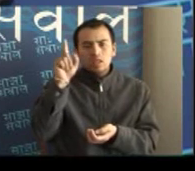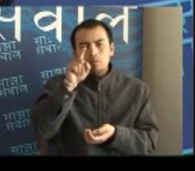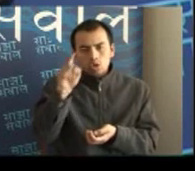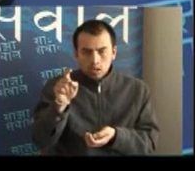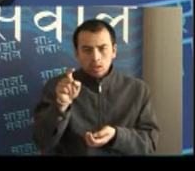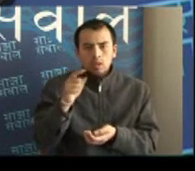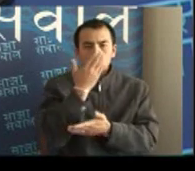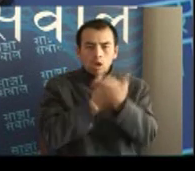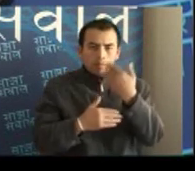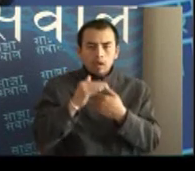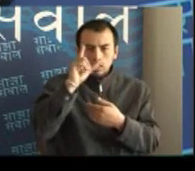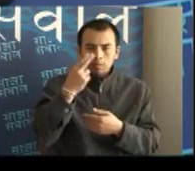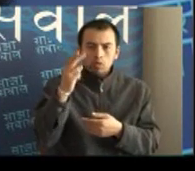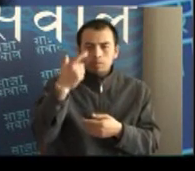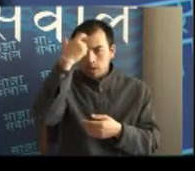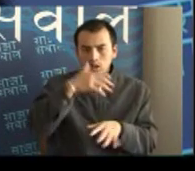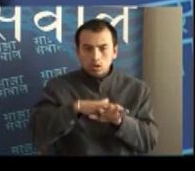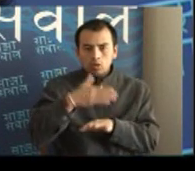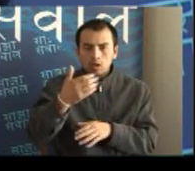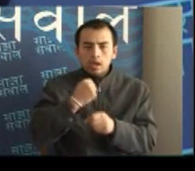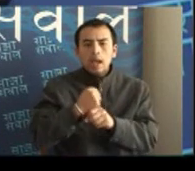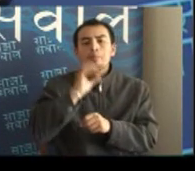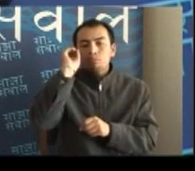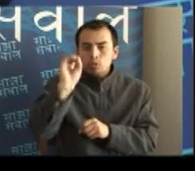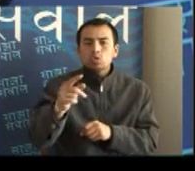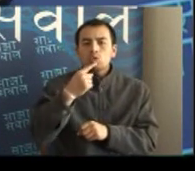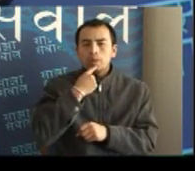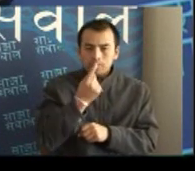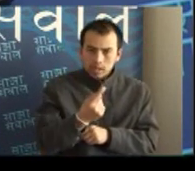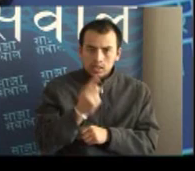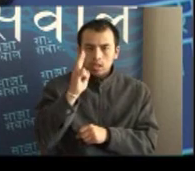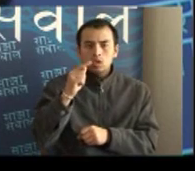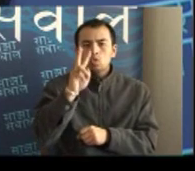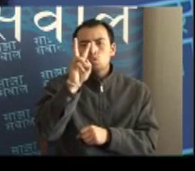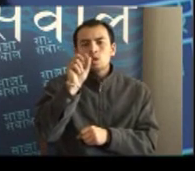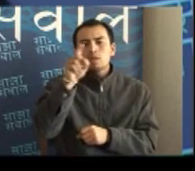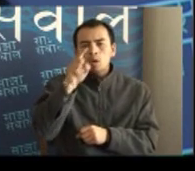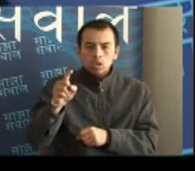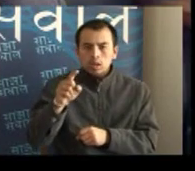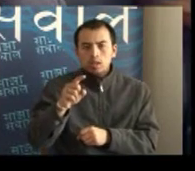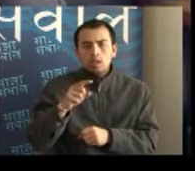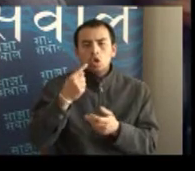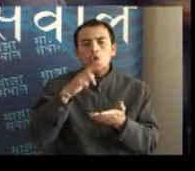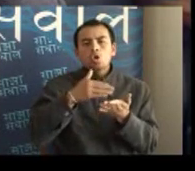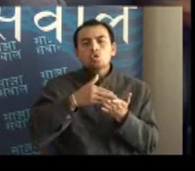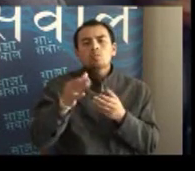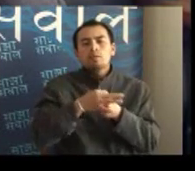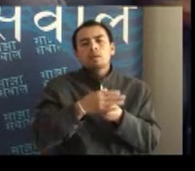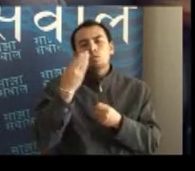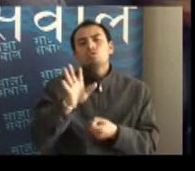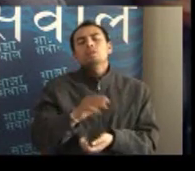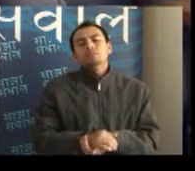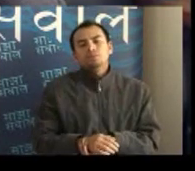33% अपाङ्गता भएको व्यक्तिहरूलाई 33% रोजगारी दियो भने चाहिँ त्यसको 20% चाहिँ ट्याक्स छुटको व्यवस्था